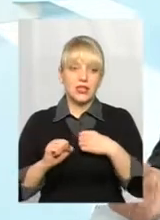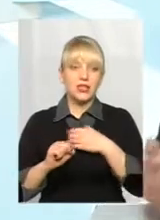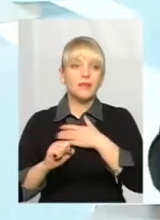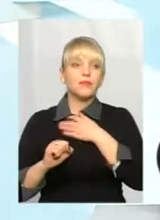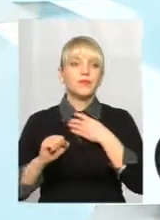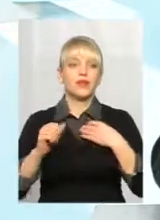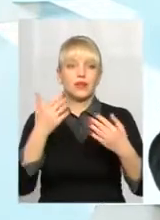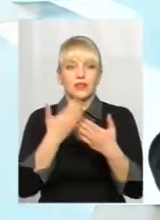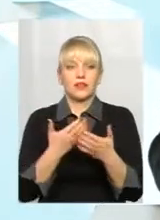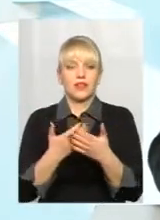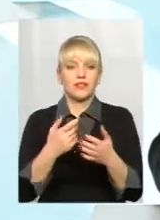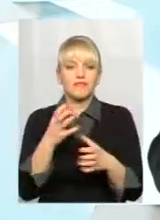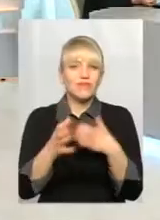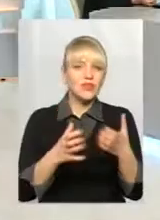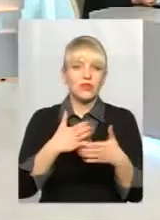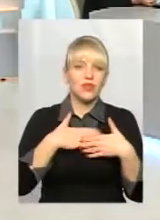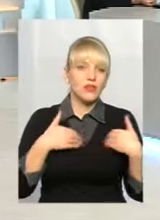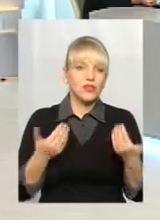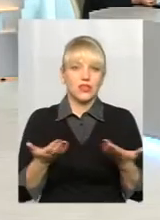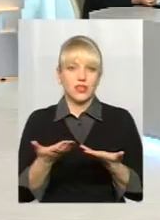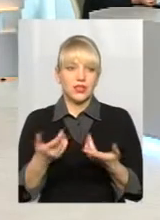міжнародні не хотіли мати якісь там